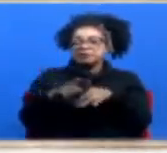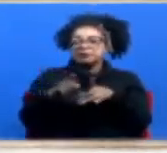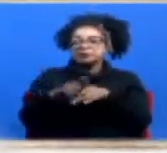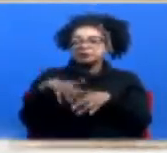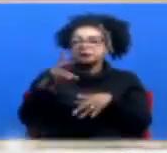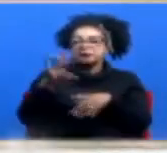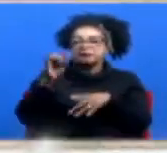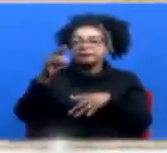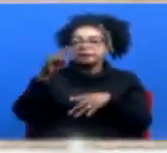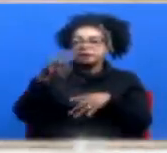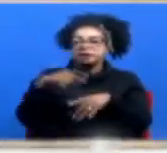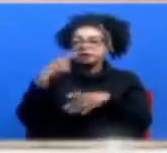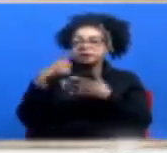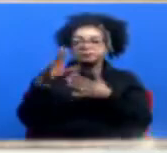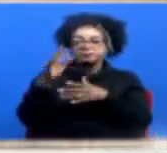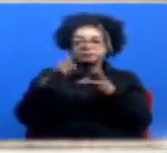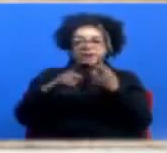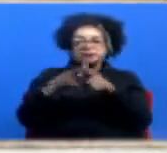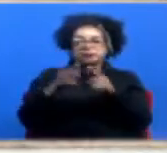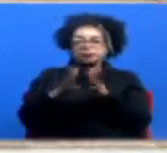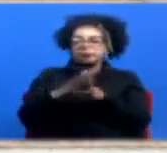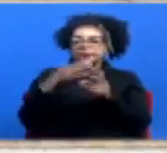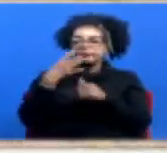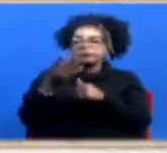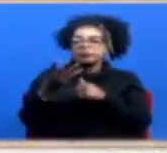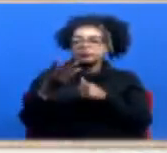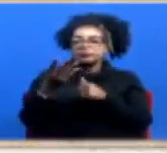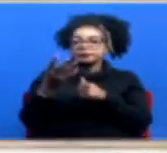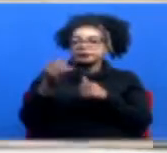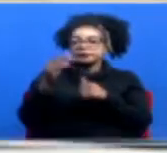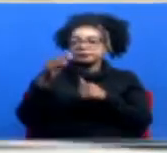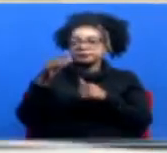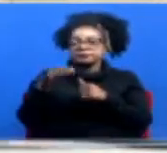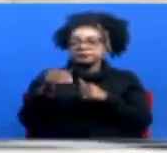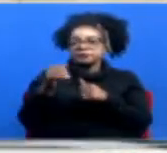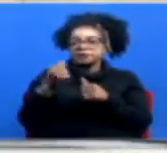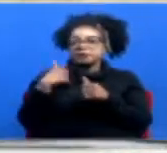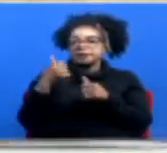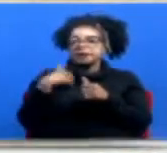alishinda kitengo cha Standard kwa alama 478.34, naye